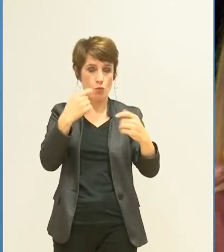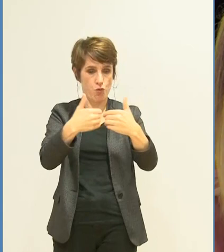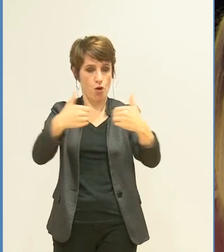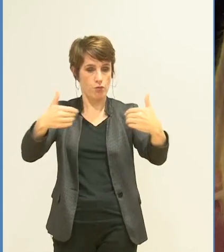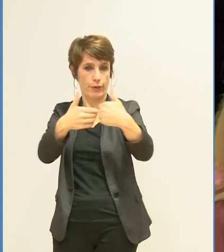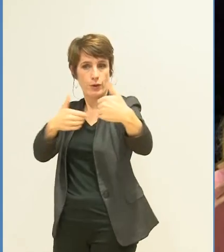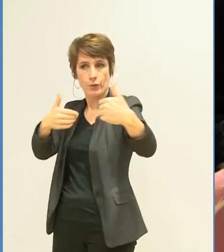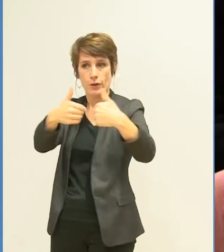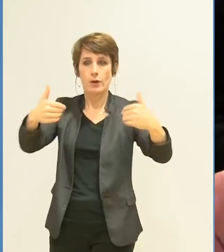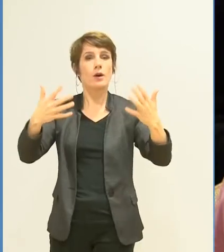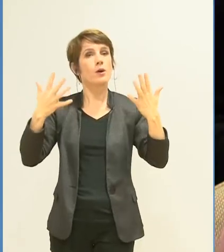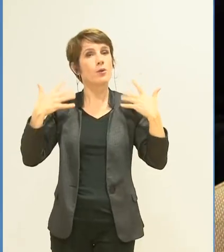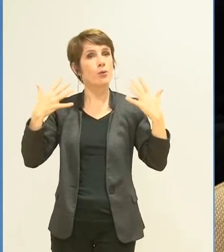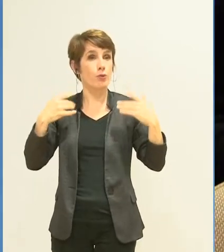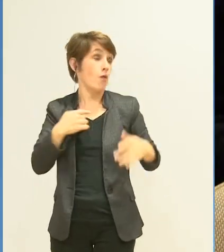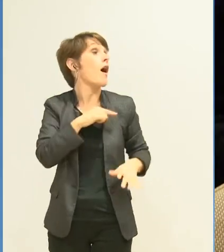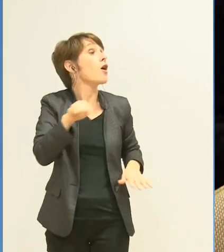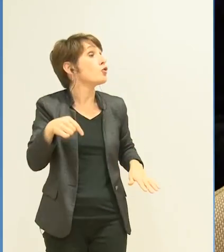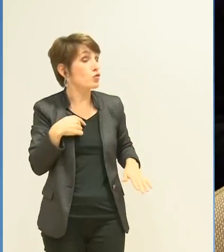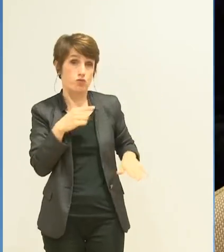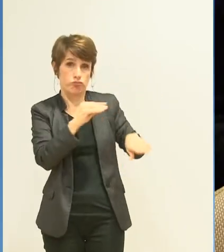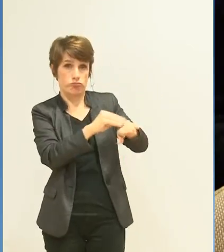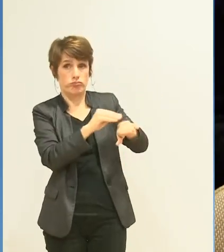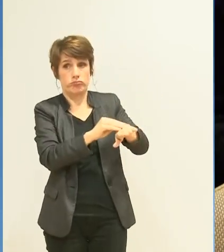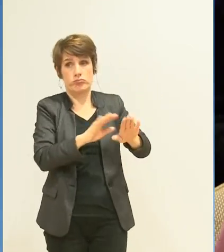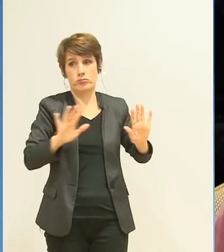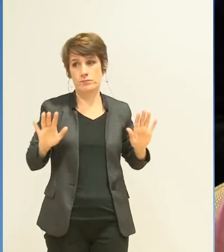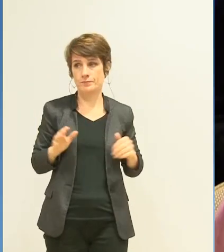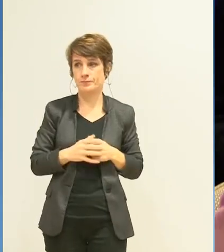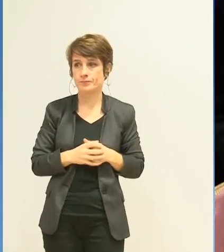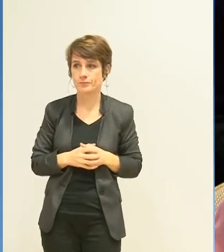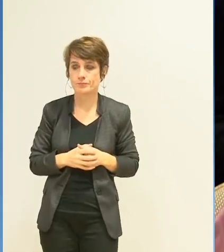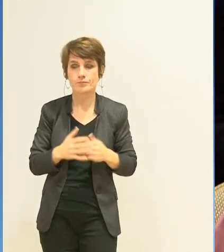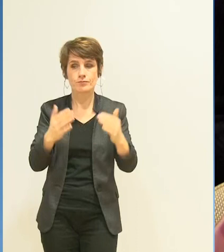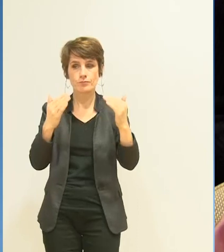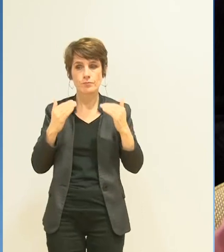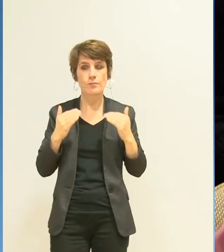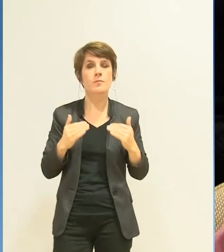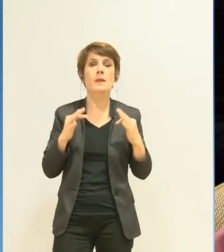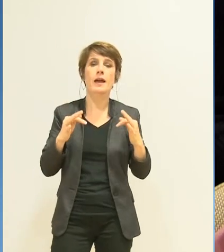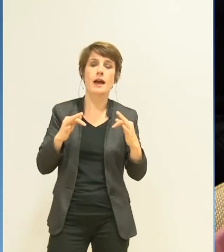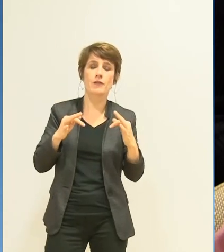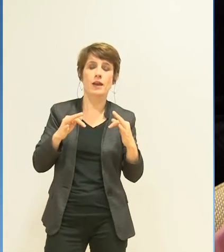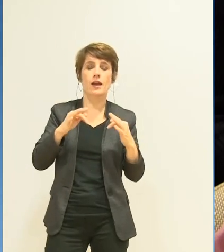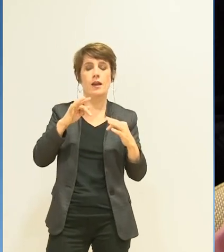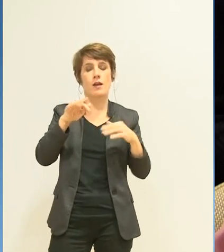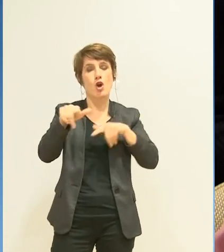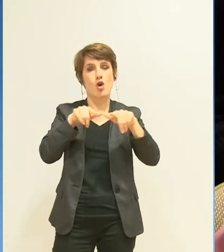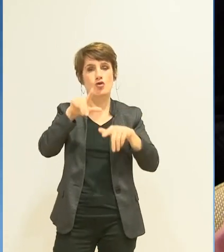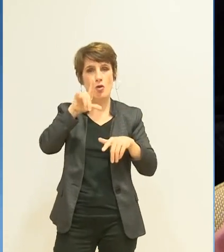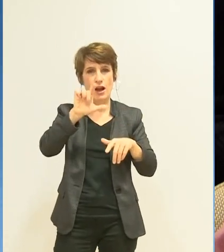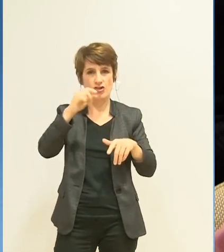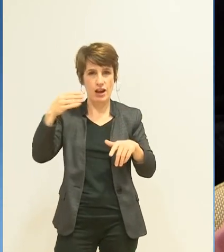habitants en tout cas nous c'est ce que nous ferions quant à la production de logements sociaux rééquilibrer leur